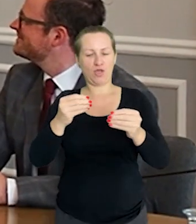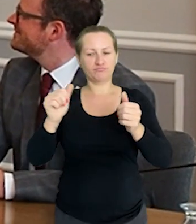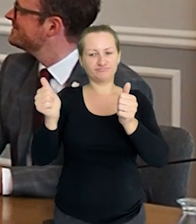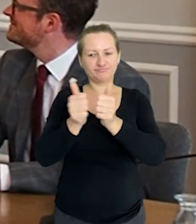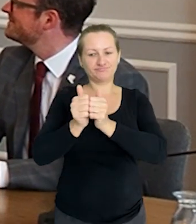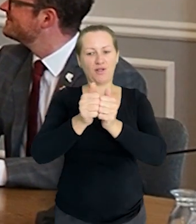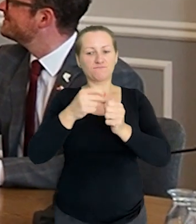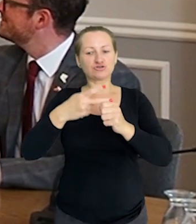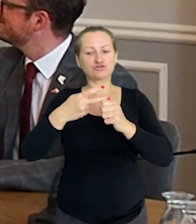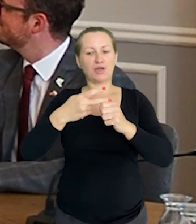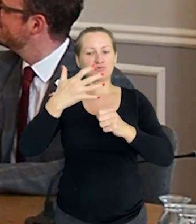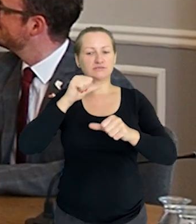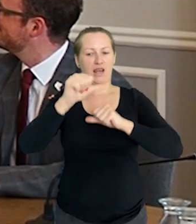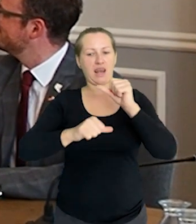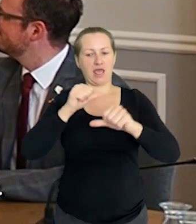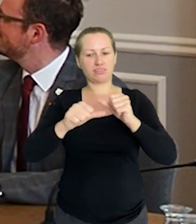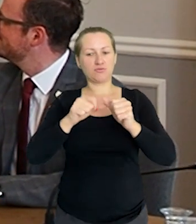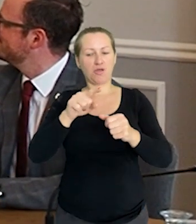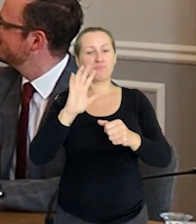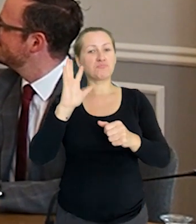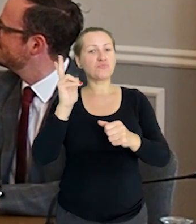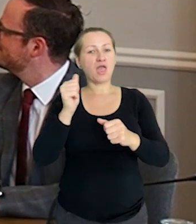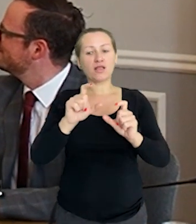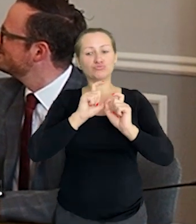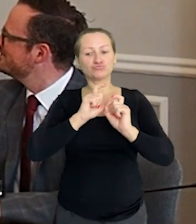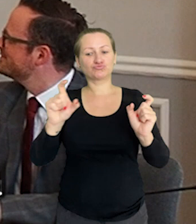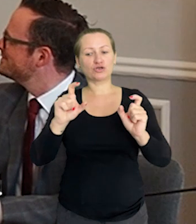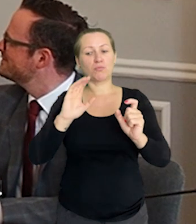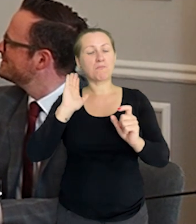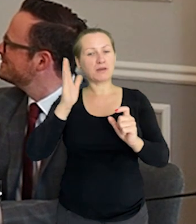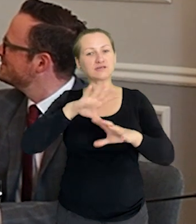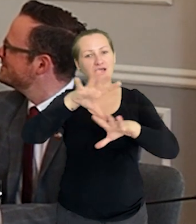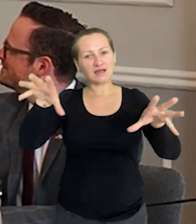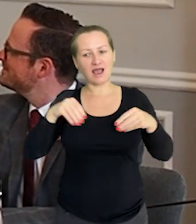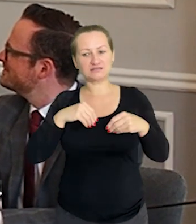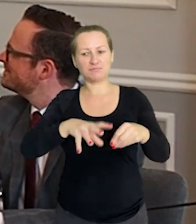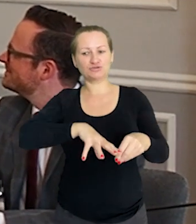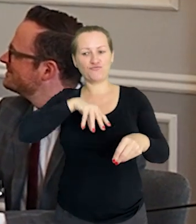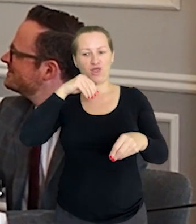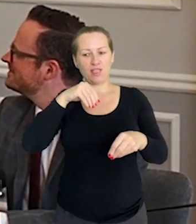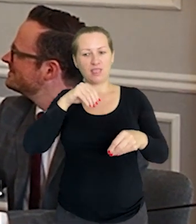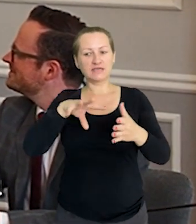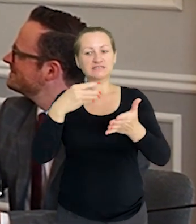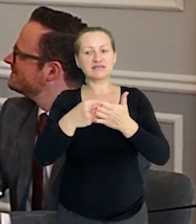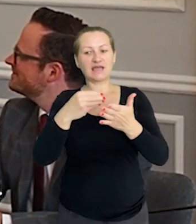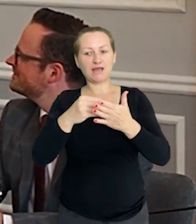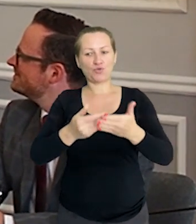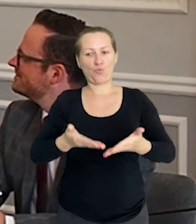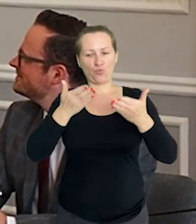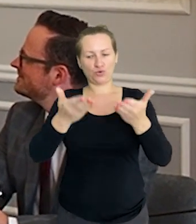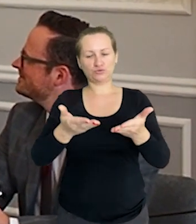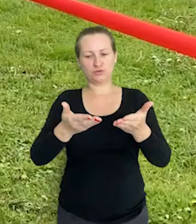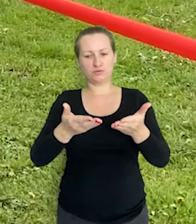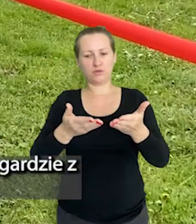bardzo serdecznie w naszym pięknym mieście. To piękny czas, ponieważ wspólnie będziemy świętować srebrny